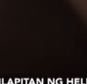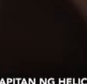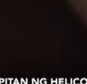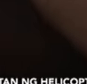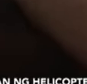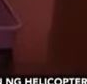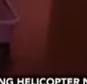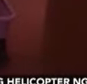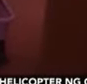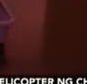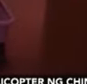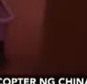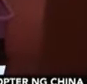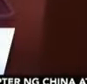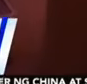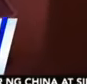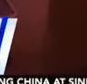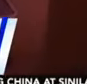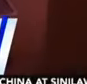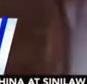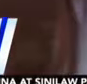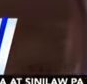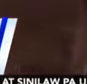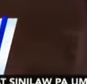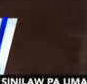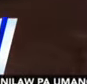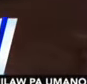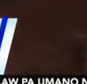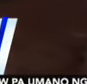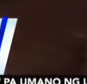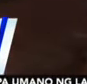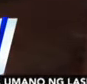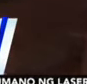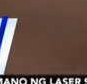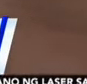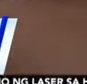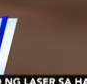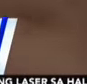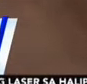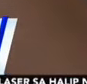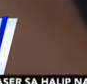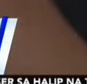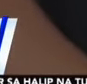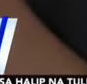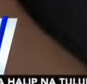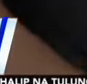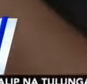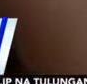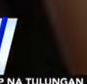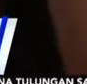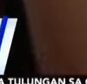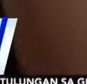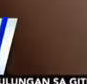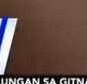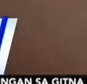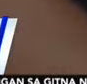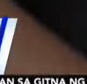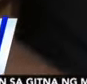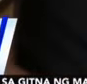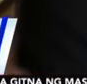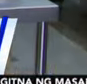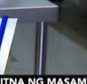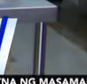Talaga namang mapapasarap ang kain mo kapag may only rice sa restaurant o karinderya. Pero ang ending minsan, nasasayang lang ang hindi na